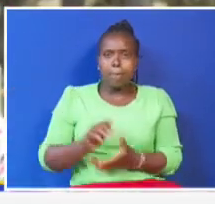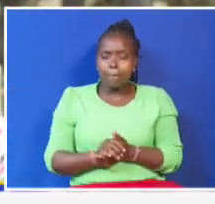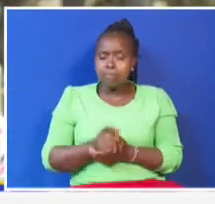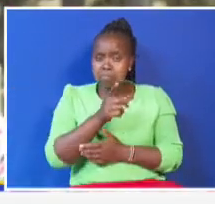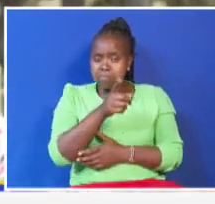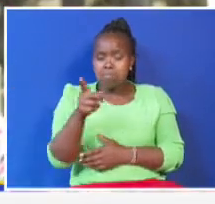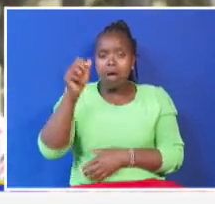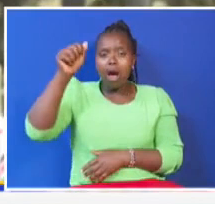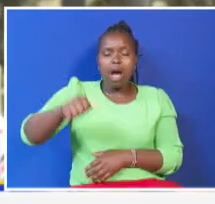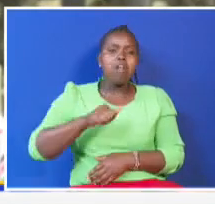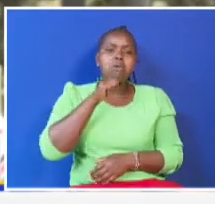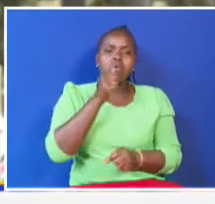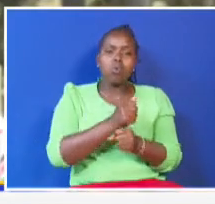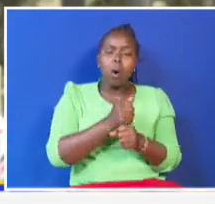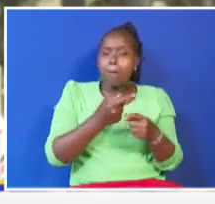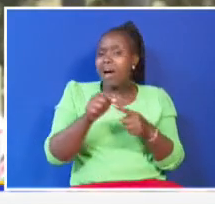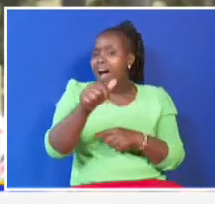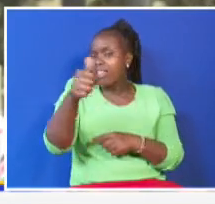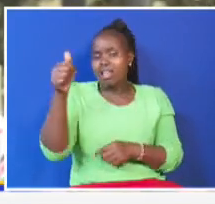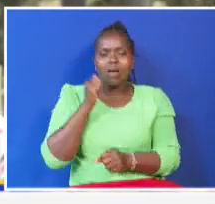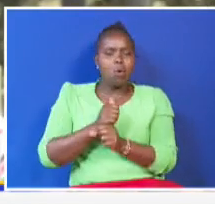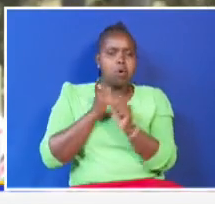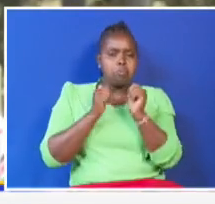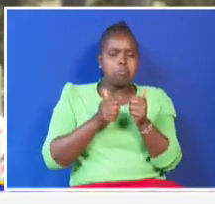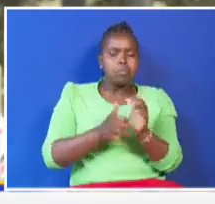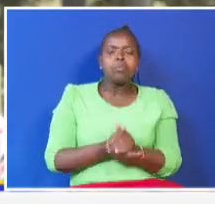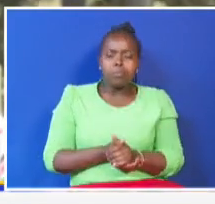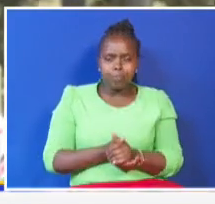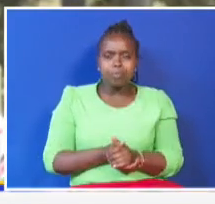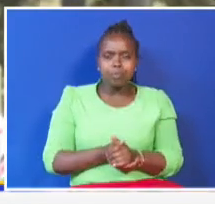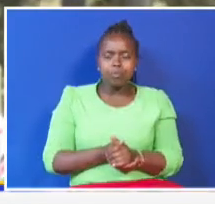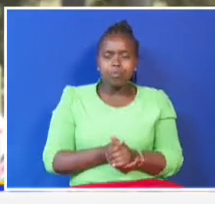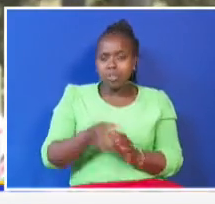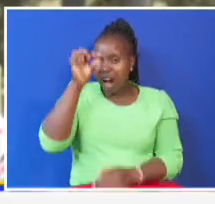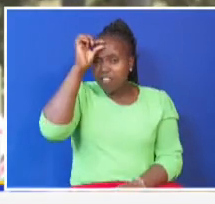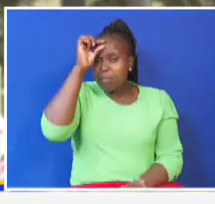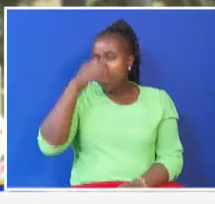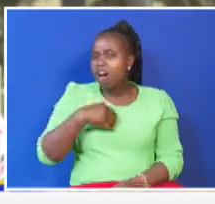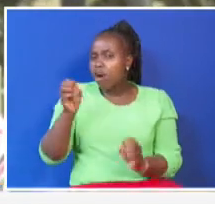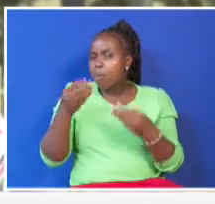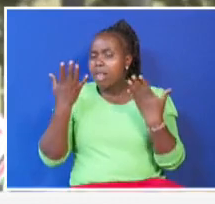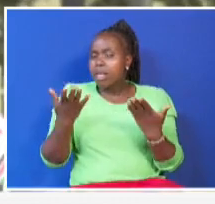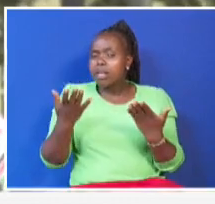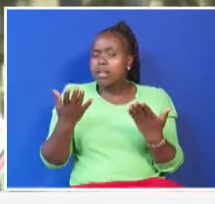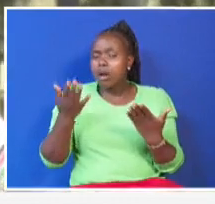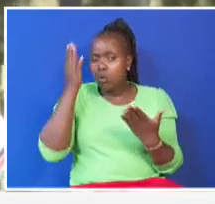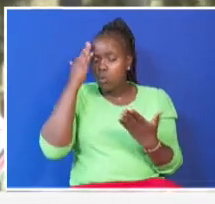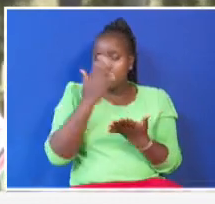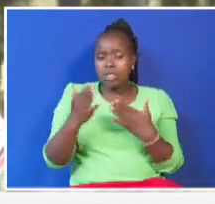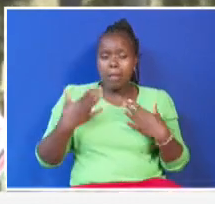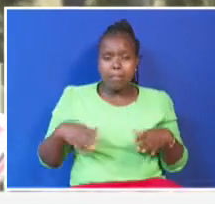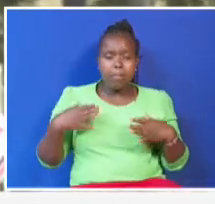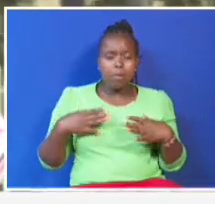yeye anaweza kuwa afanyi kazi, lakini kuna wengine wanafanya. Kwani serikali ni ngapi? Unajua kuna watu wamewekwa